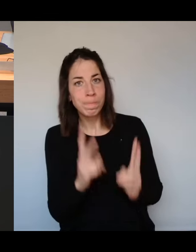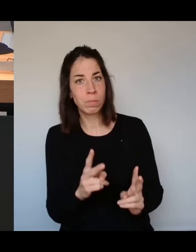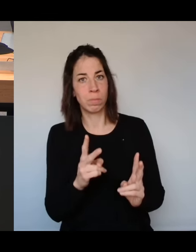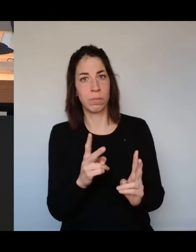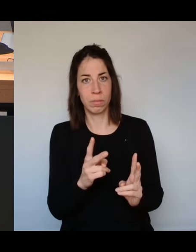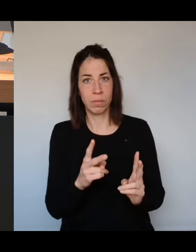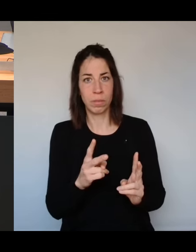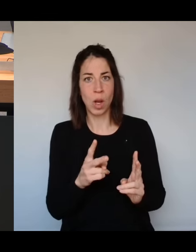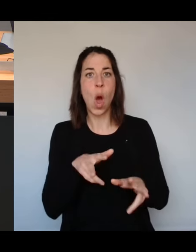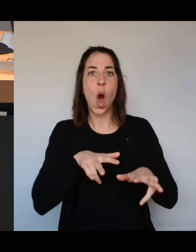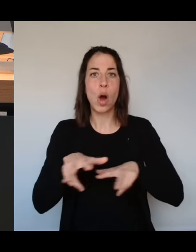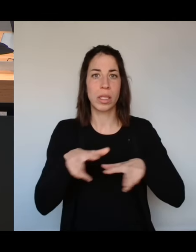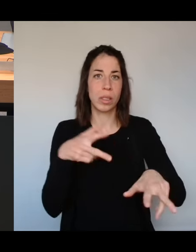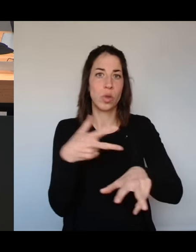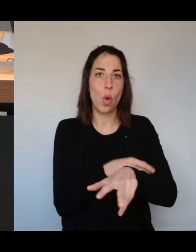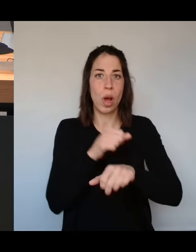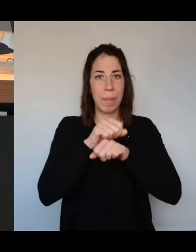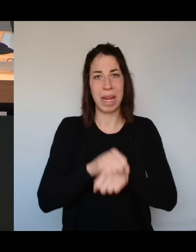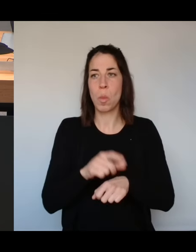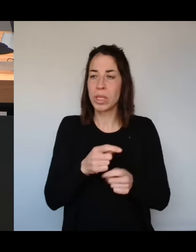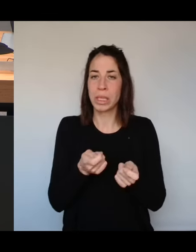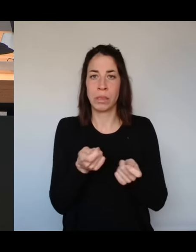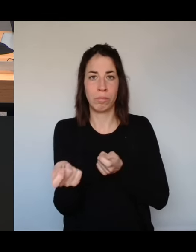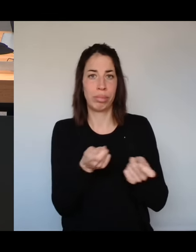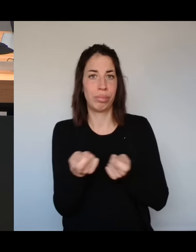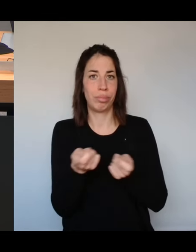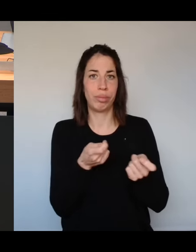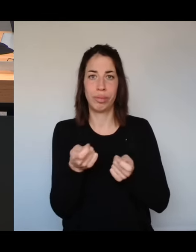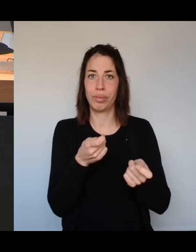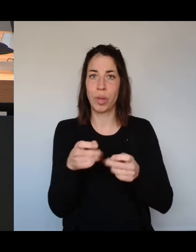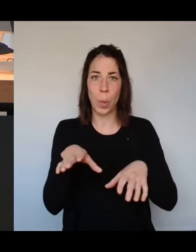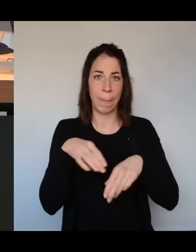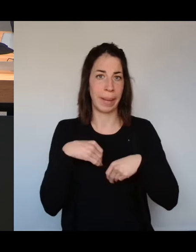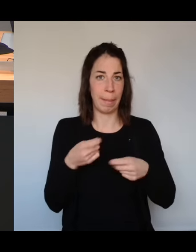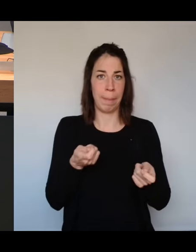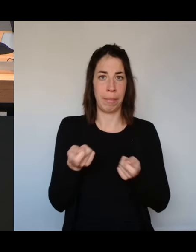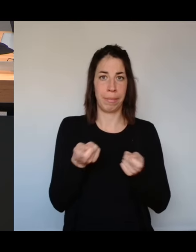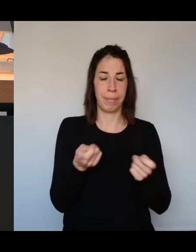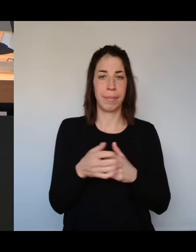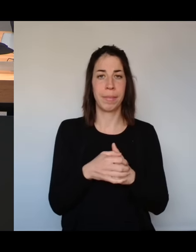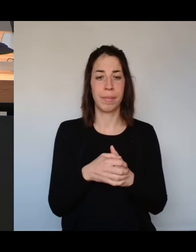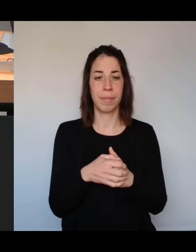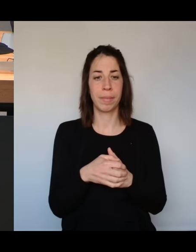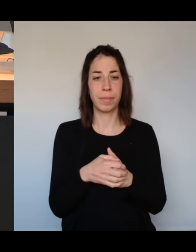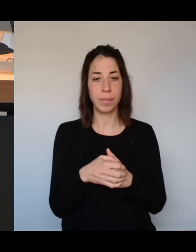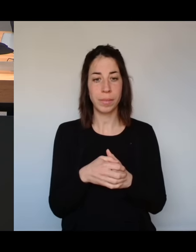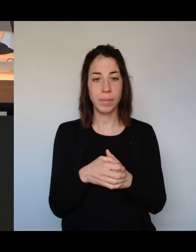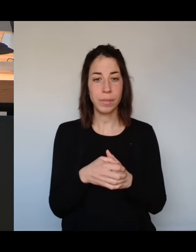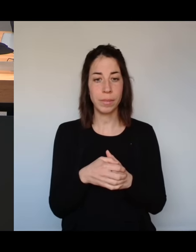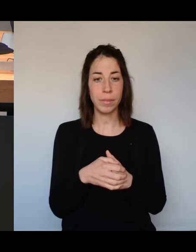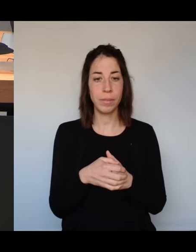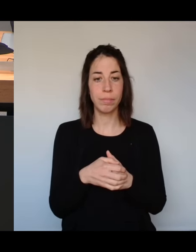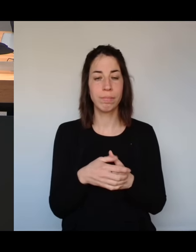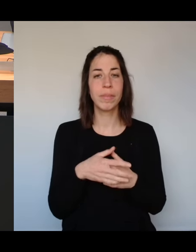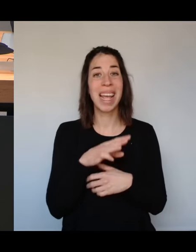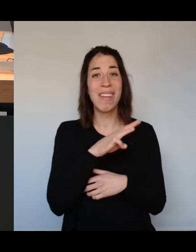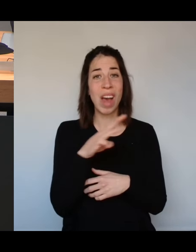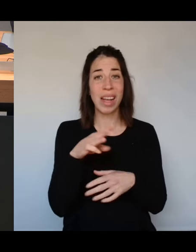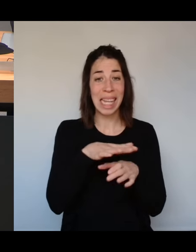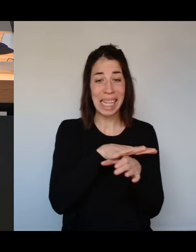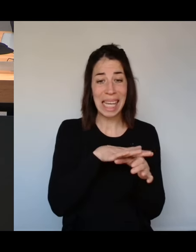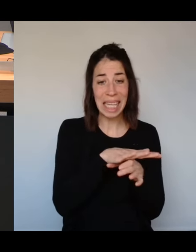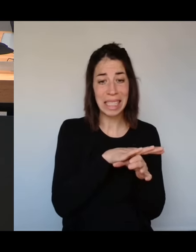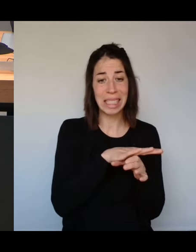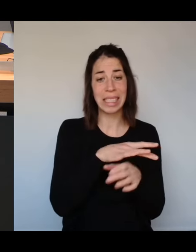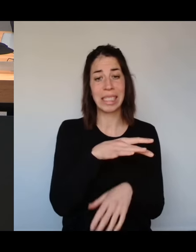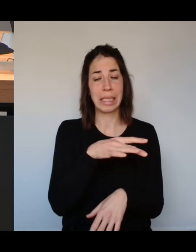Den Drogenhandel im Wrangelkiez und im Görlitzer Park zurückzudrängen, ist derweil eine schwierige und eine langwierige Aufgabe. Und